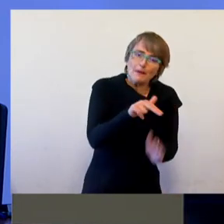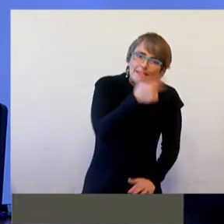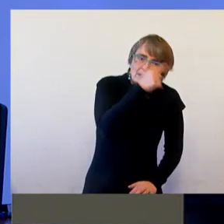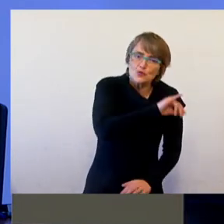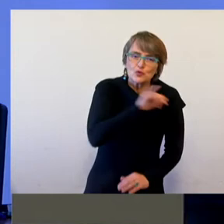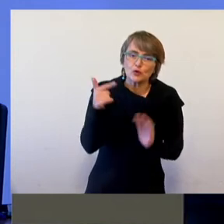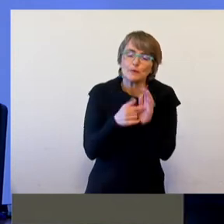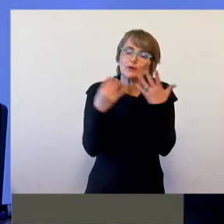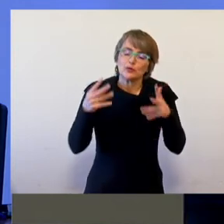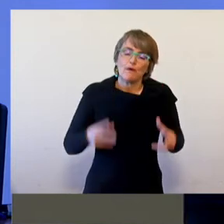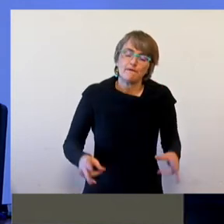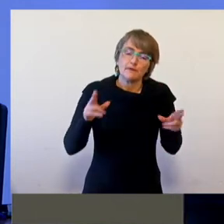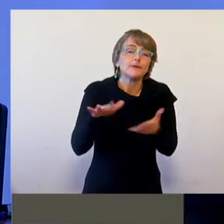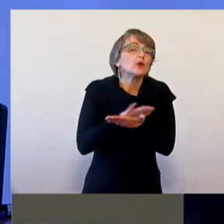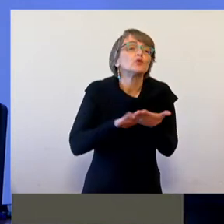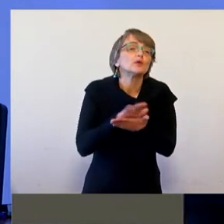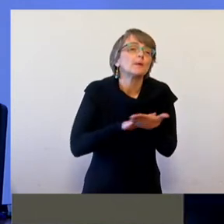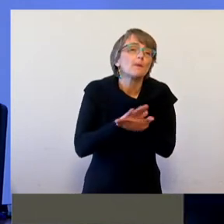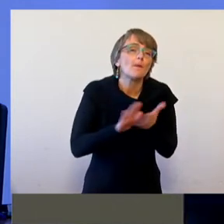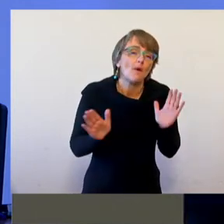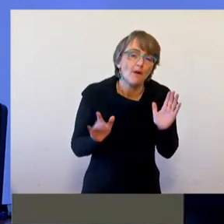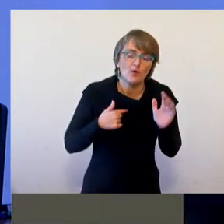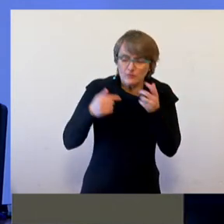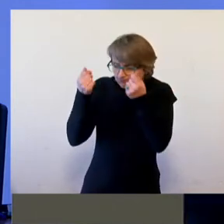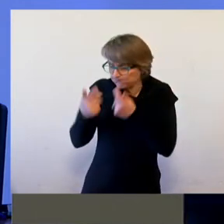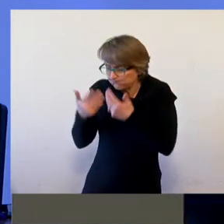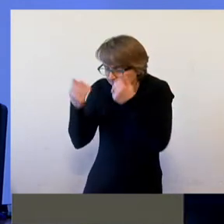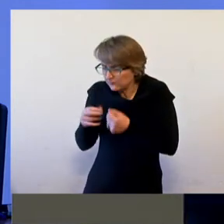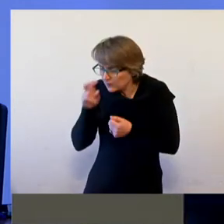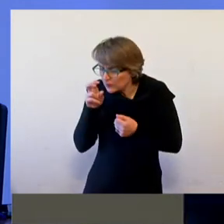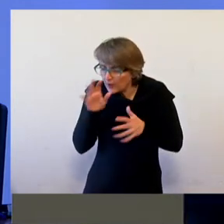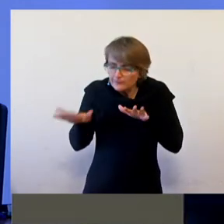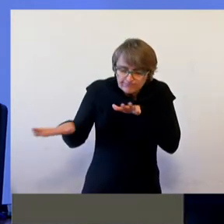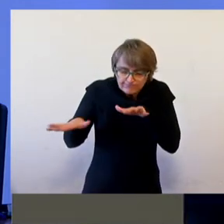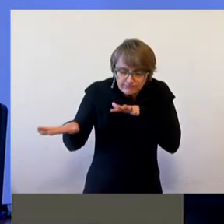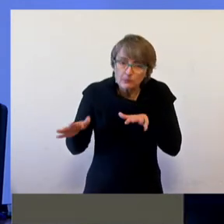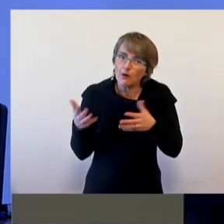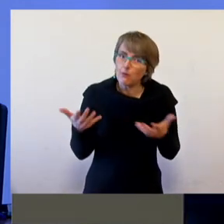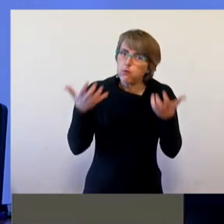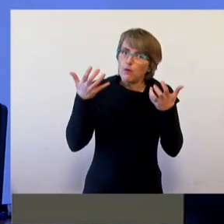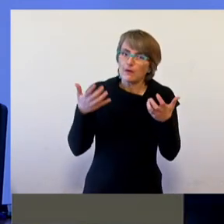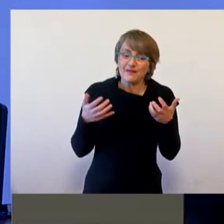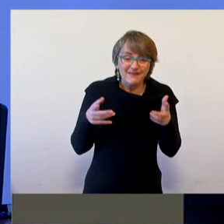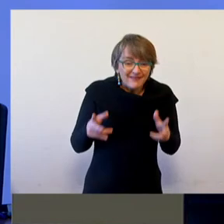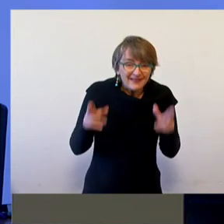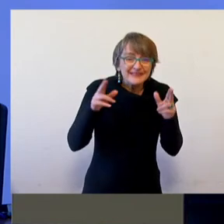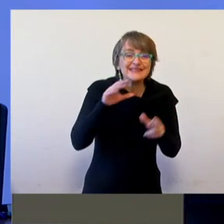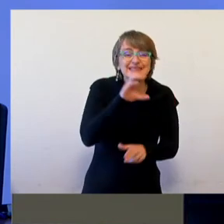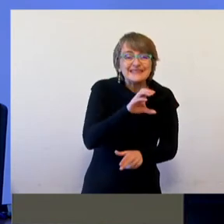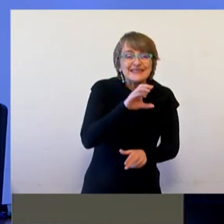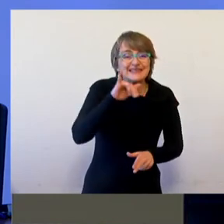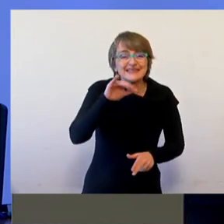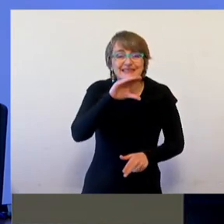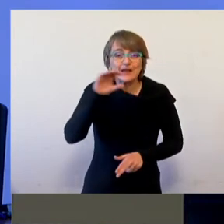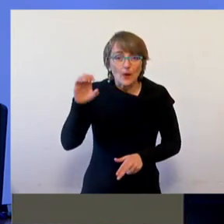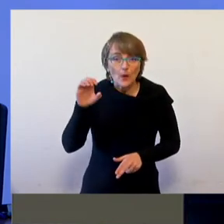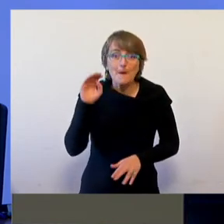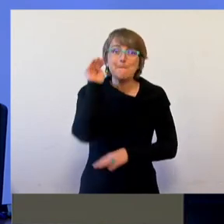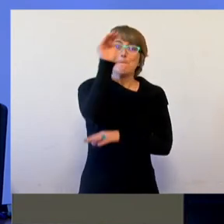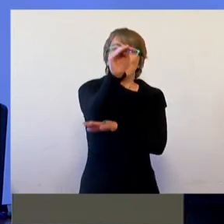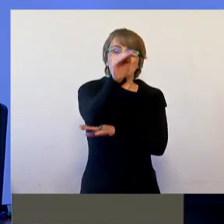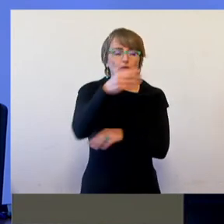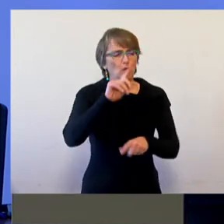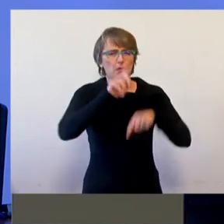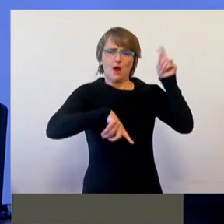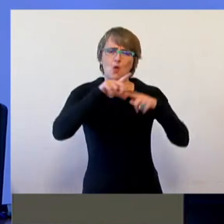m'excuserez, j'ai fait ce que j'ai pu pour trouver des chiffres, mais qui sont parlants. 2013-2019, le CICE, cadeau au patronat, 100